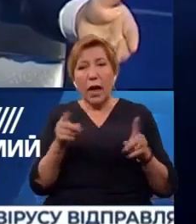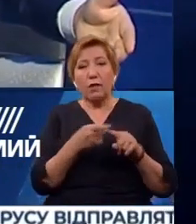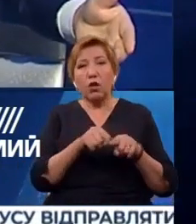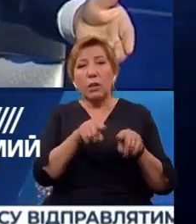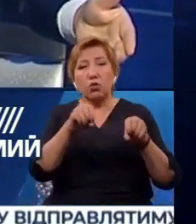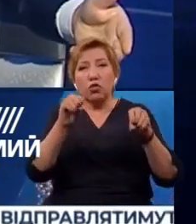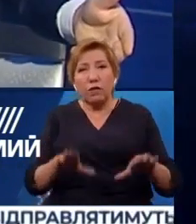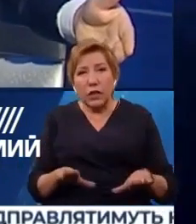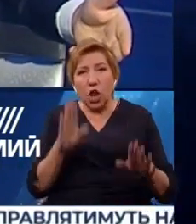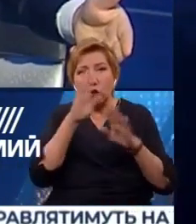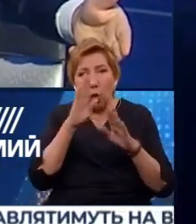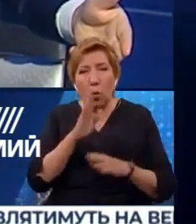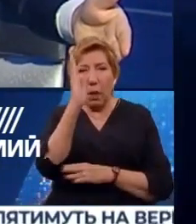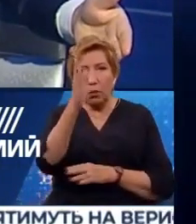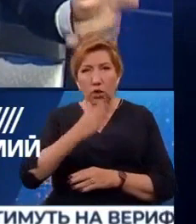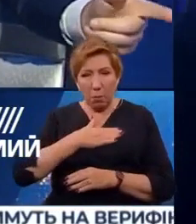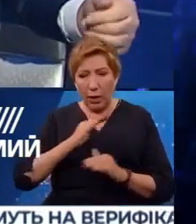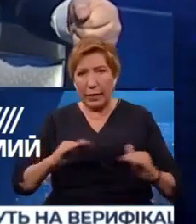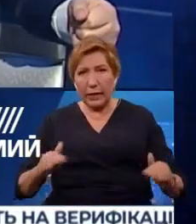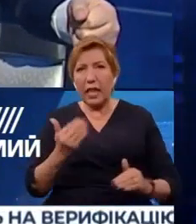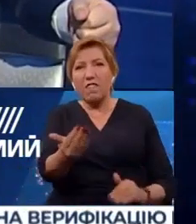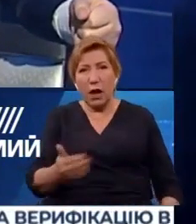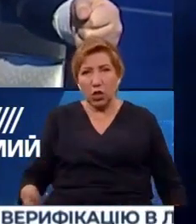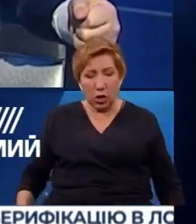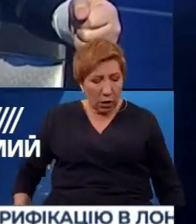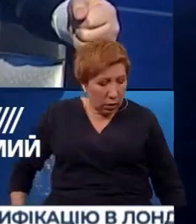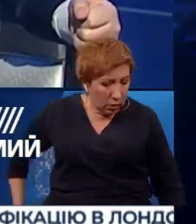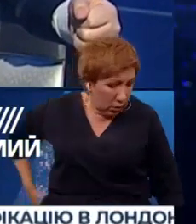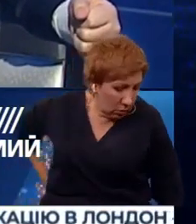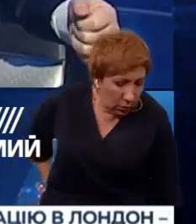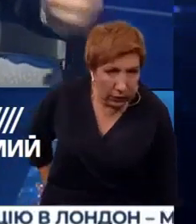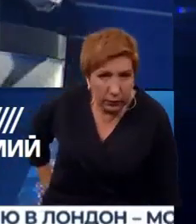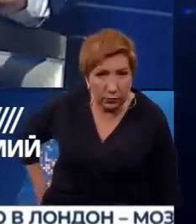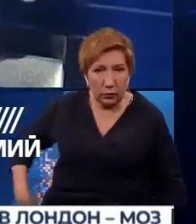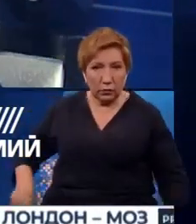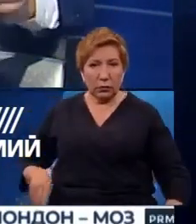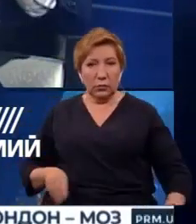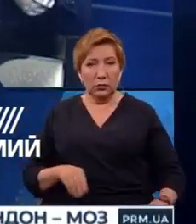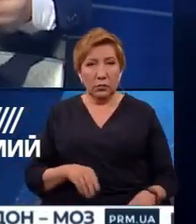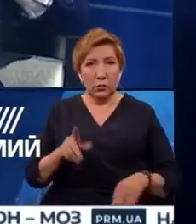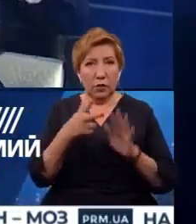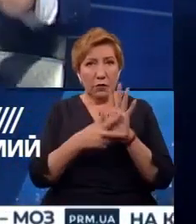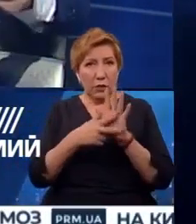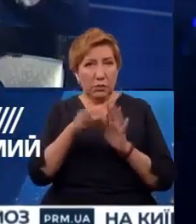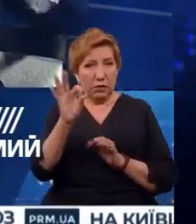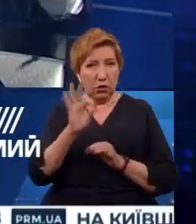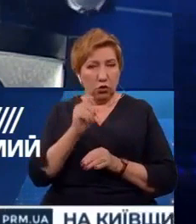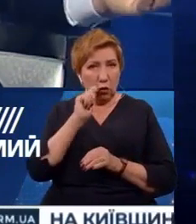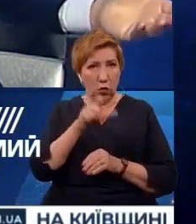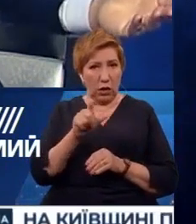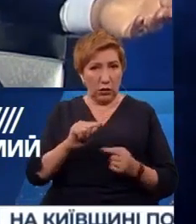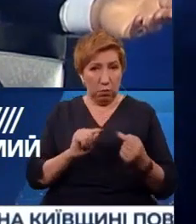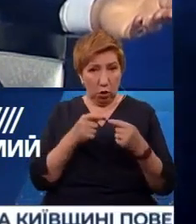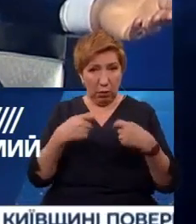можуть вирішувати долю майбутнє моїх дітей і ваших дітей? Хто їм дав моральне право? Сьогодні 80% українців